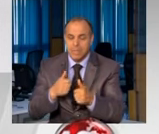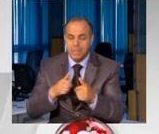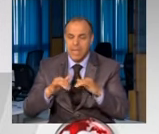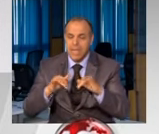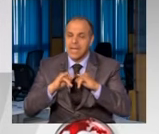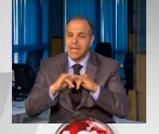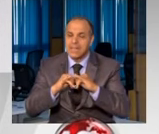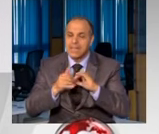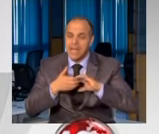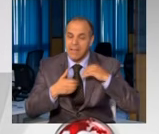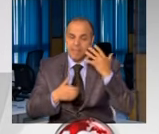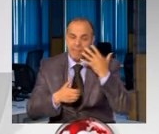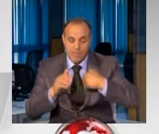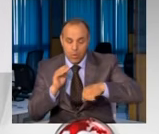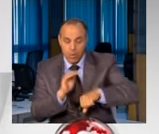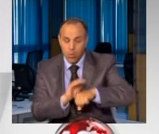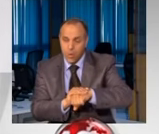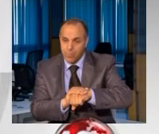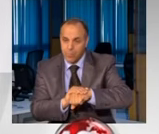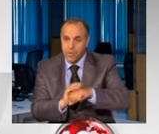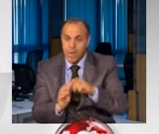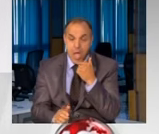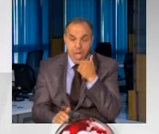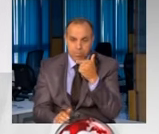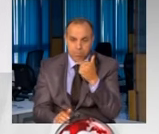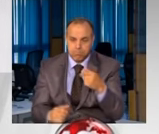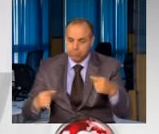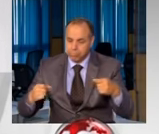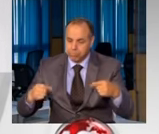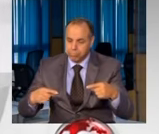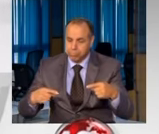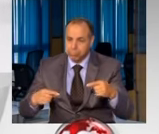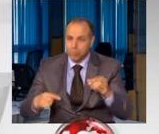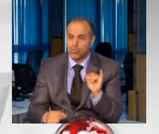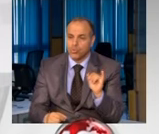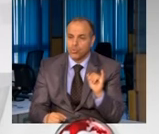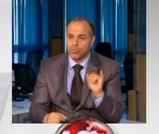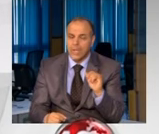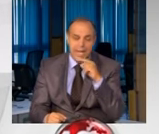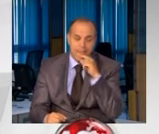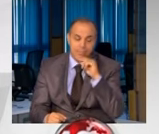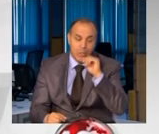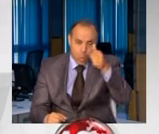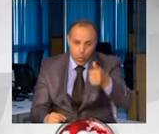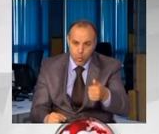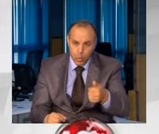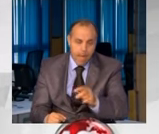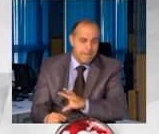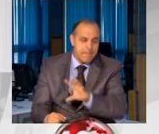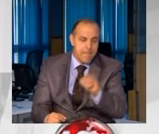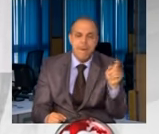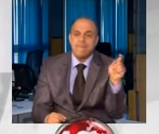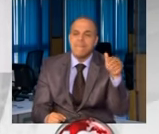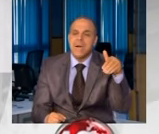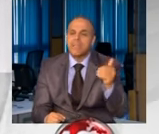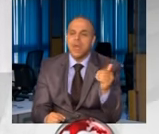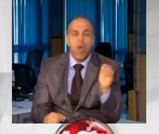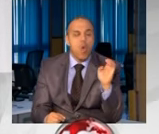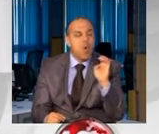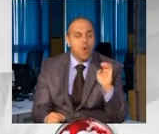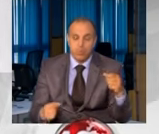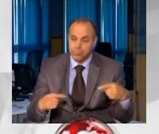كأس الاتحاد الإفريقي لكرة القدم، فيما يواجه مواطنه الملعب الجابسي غدا مضيفه مازامبي